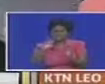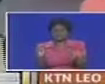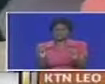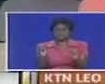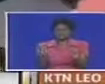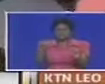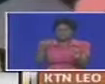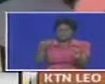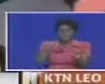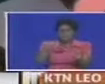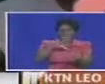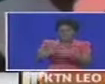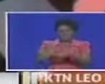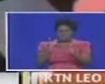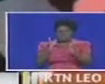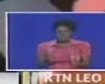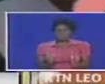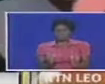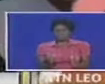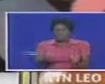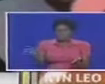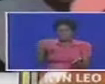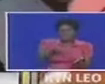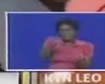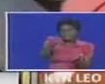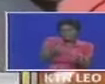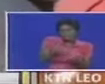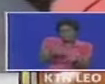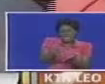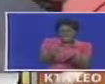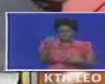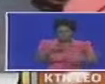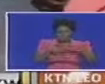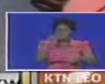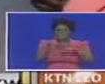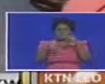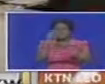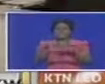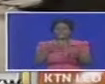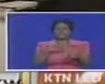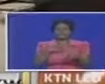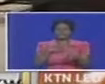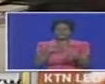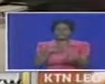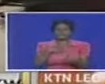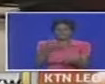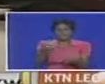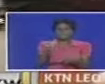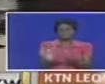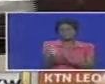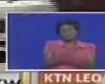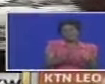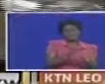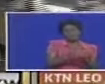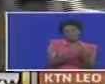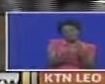ndingo, nimlete pale, ndingo atoe dawa chidiwe. Si unajua hiyo ni rawama kwa kuwa nika nyumba kangu kachoma. Mpango huu ulioigwa kutoka